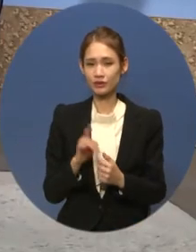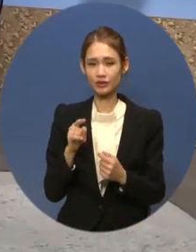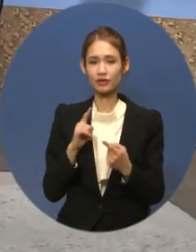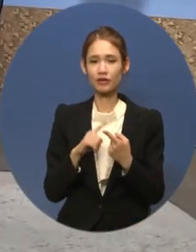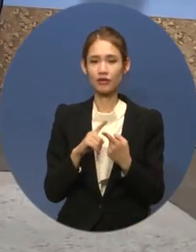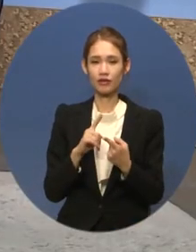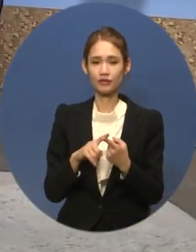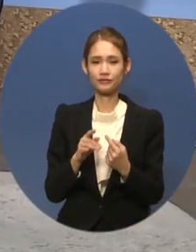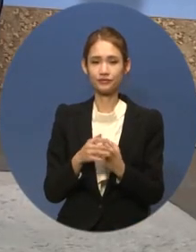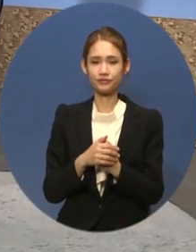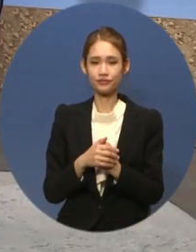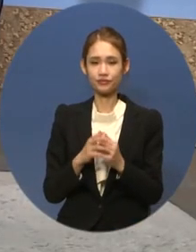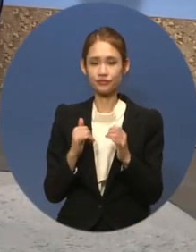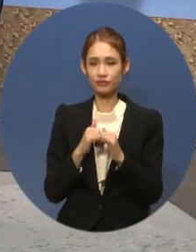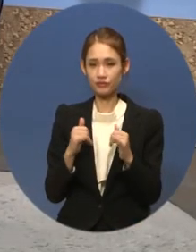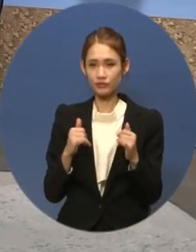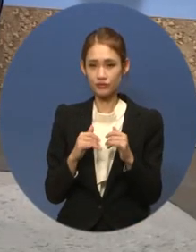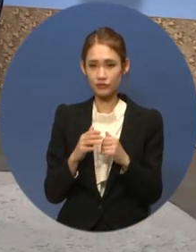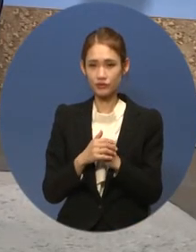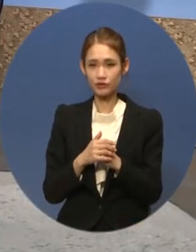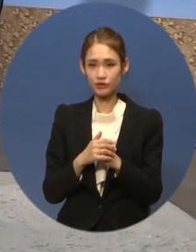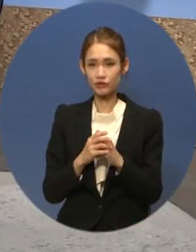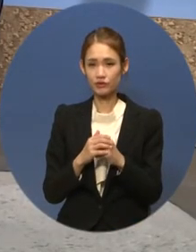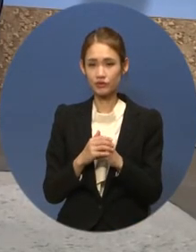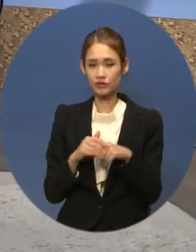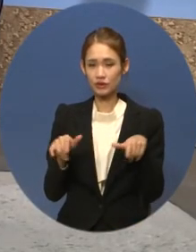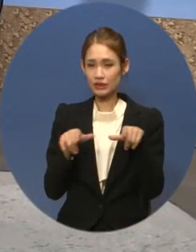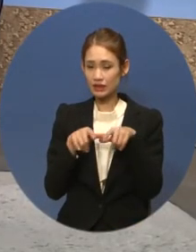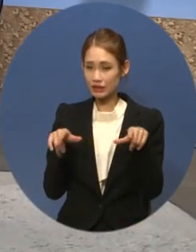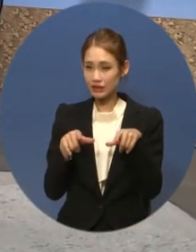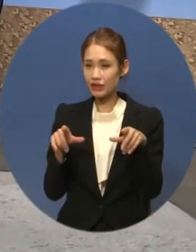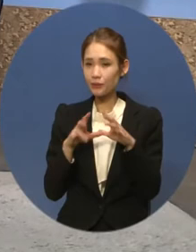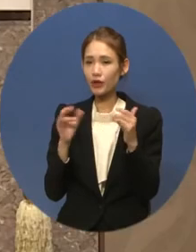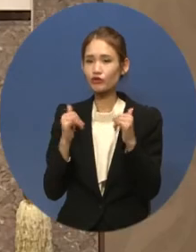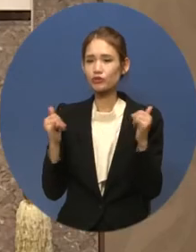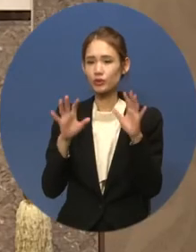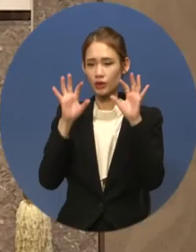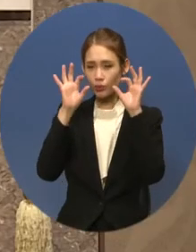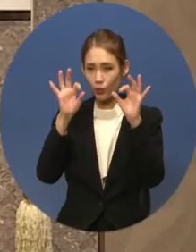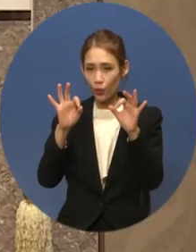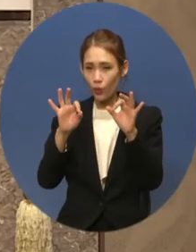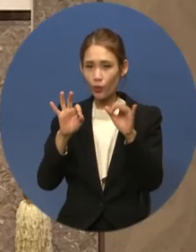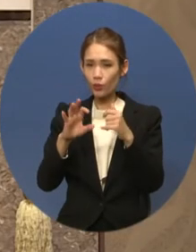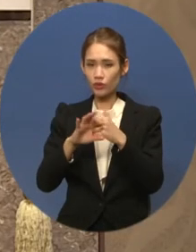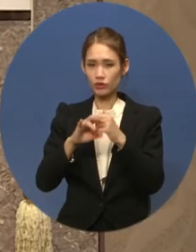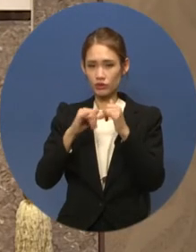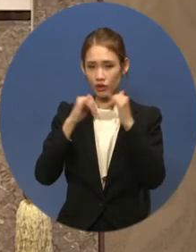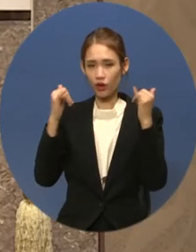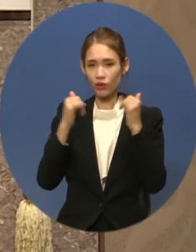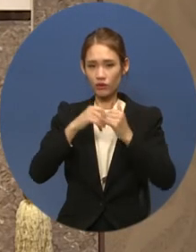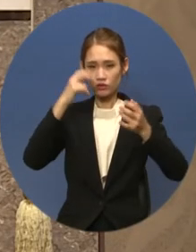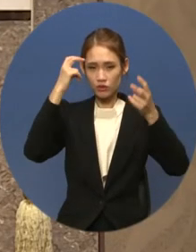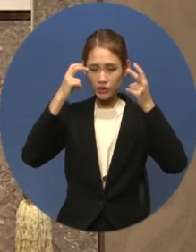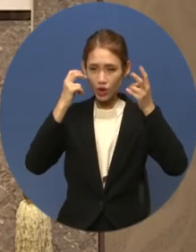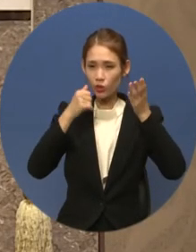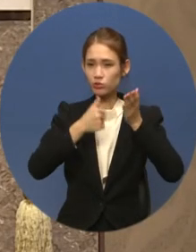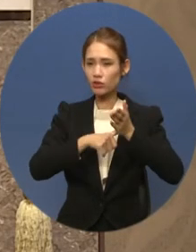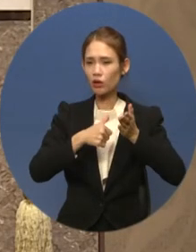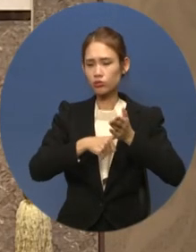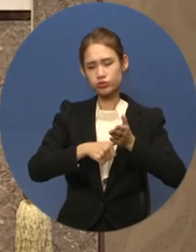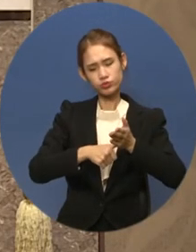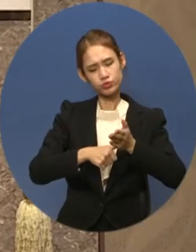캠페인은 우리 이제 일반 국민들이 볼 때 사회적 기업체 부문 즈음 품질이 나쁘지